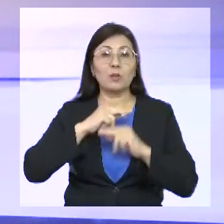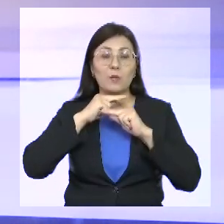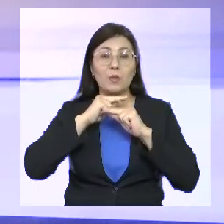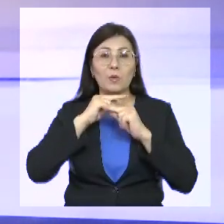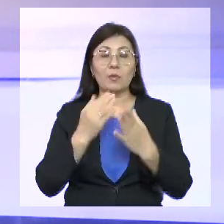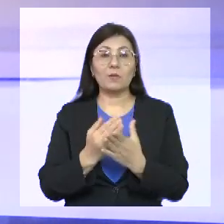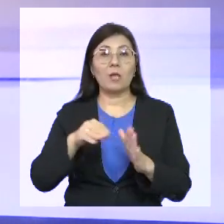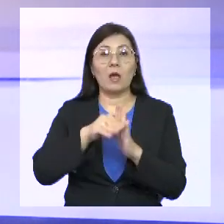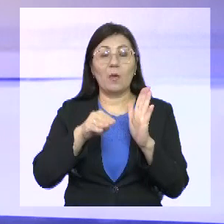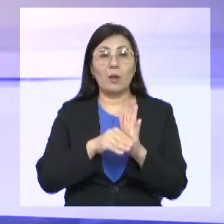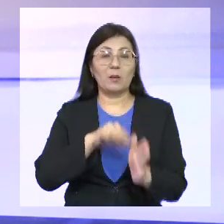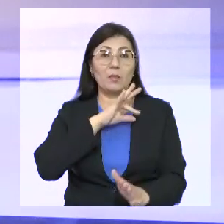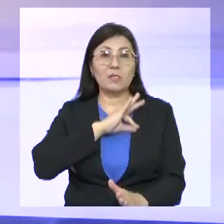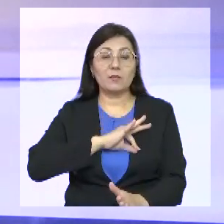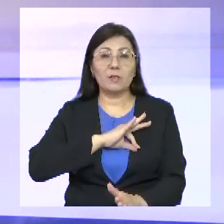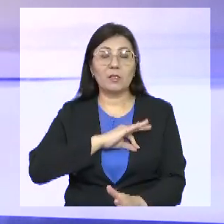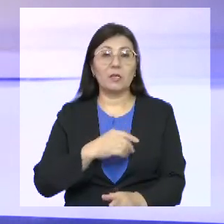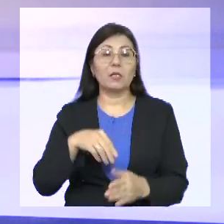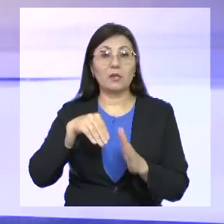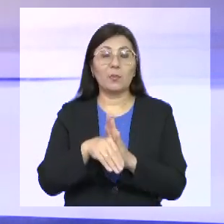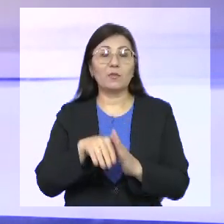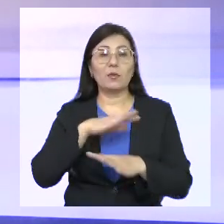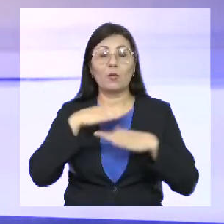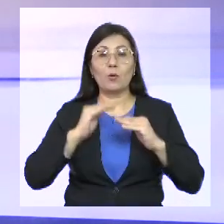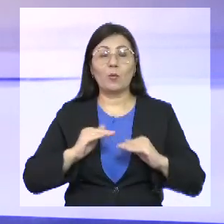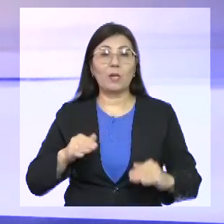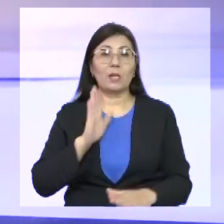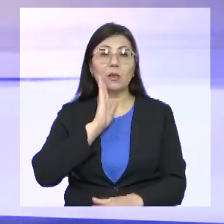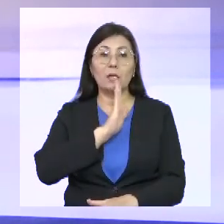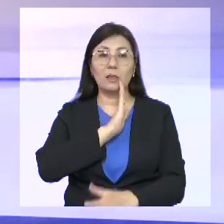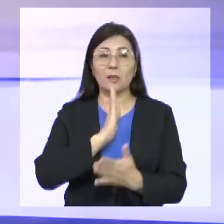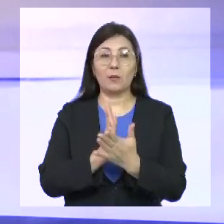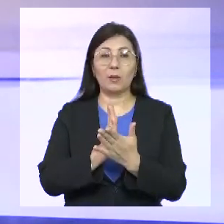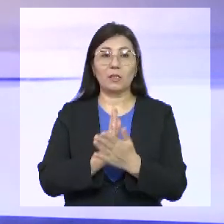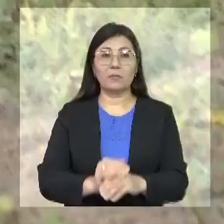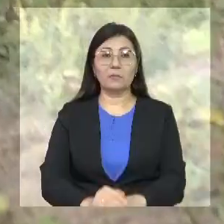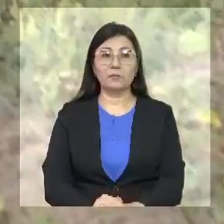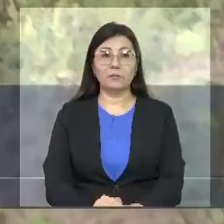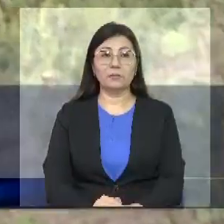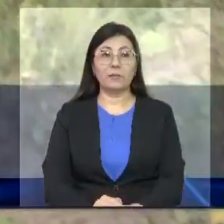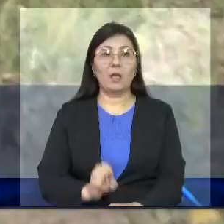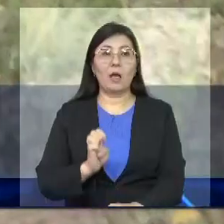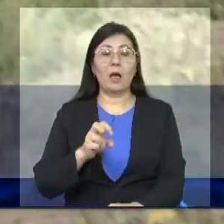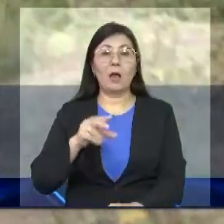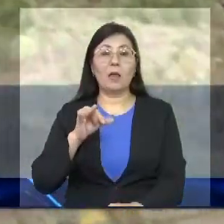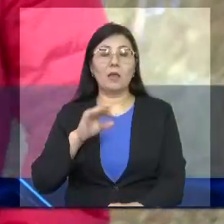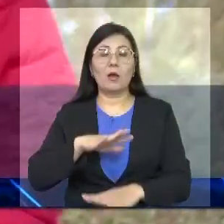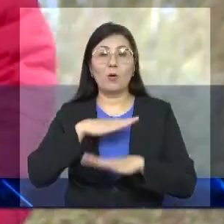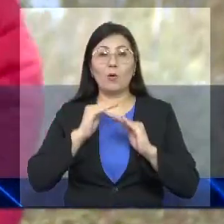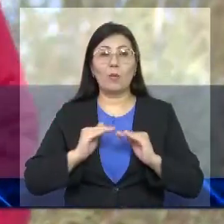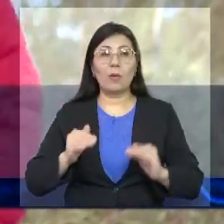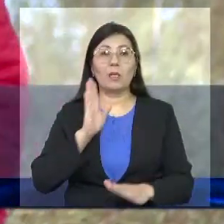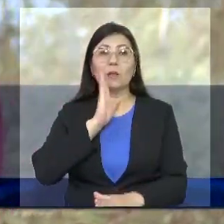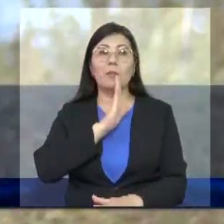otıra. Bağdarlamanın iyiligin körüp otırgandardın arasında köp balalı analar da var. Әлия Исимғалиева көп балалы